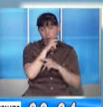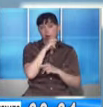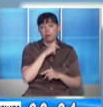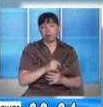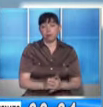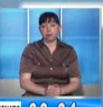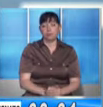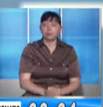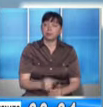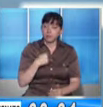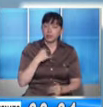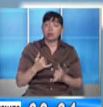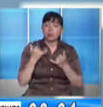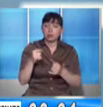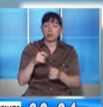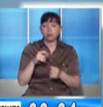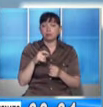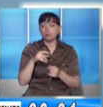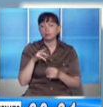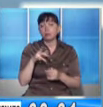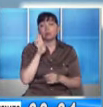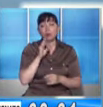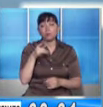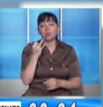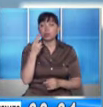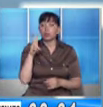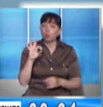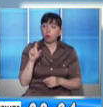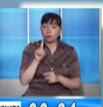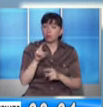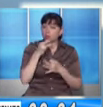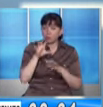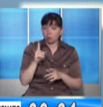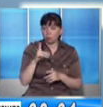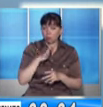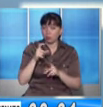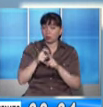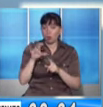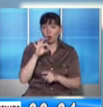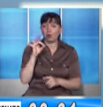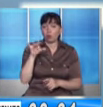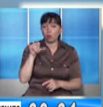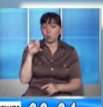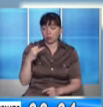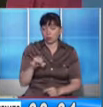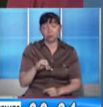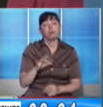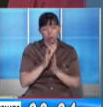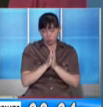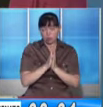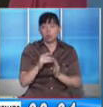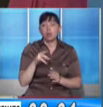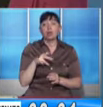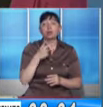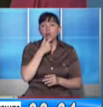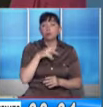să îi ofer dreptul la replică doamnei Grisco dacă doriți acum, dacă nu în acea rundă de dezbatere între domniile voastre, vă rog. Vă rog,